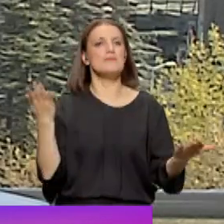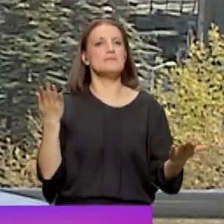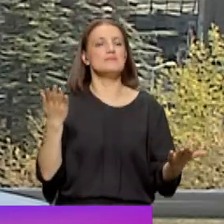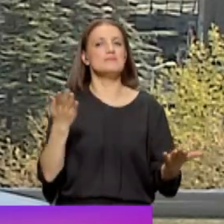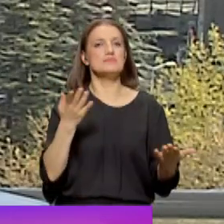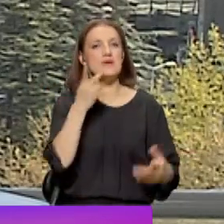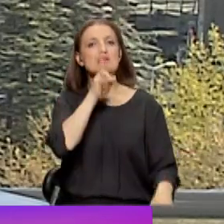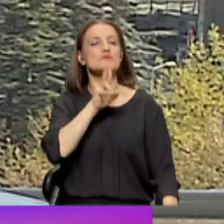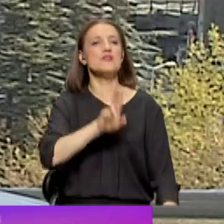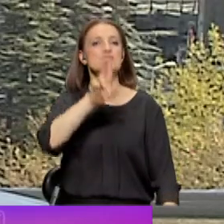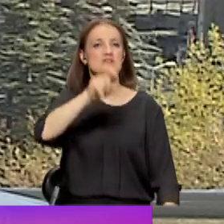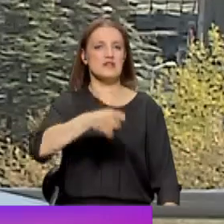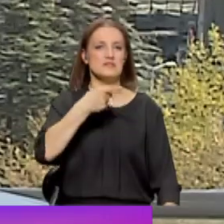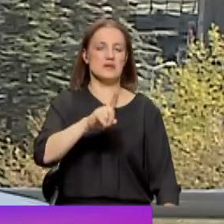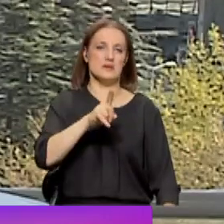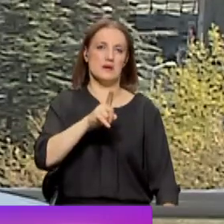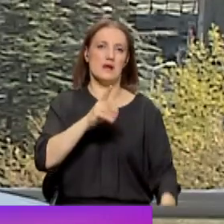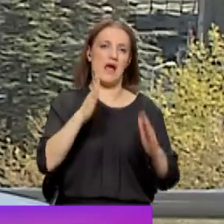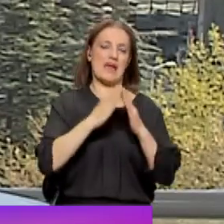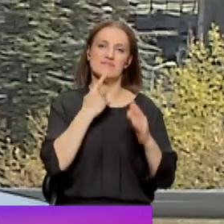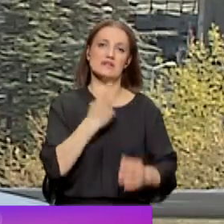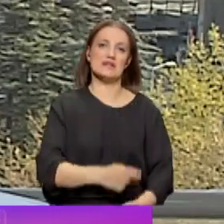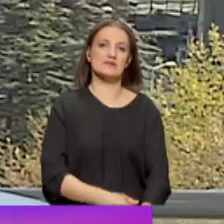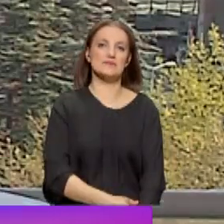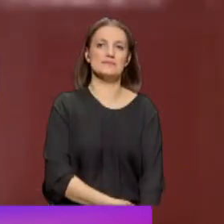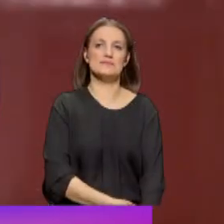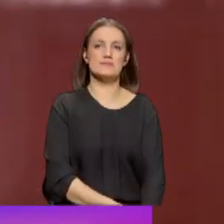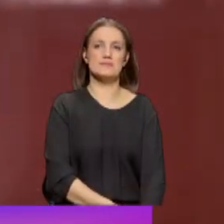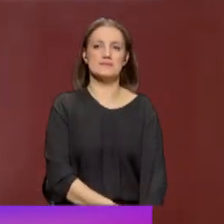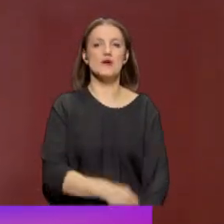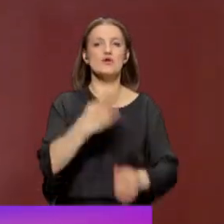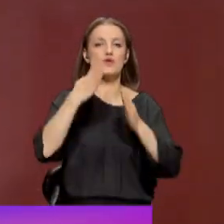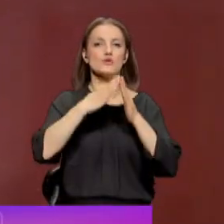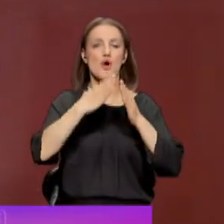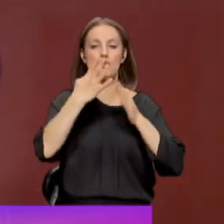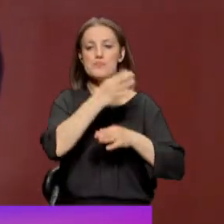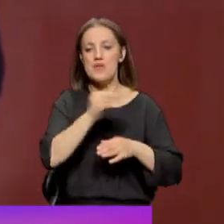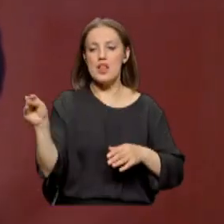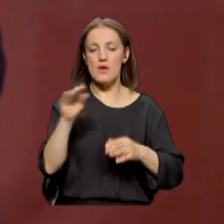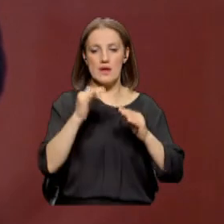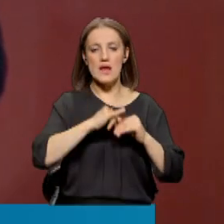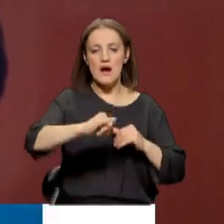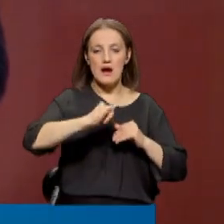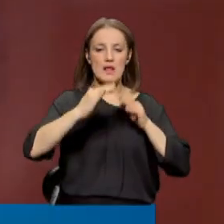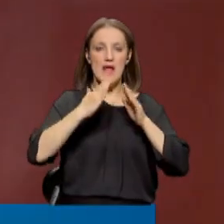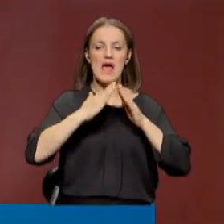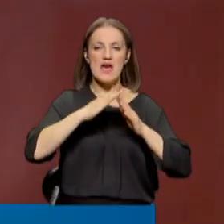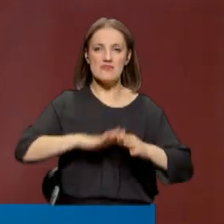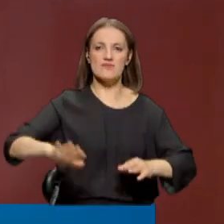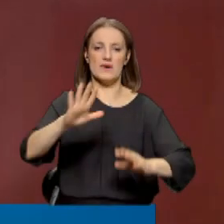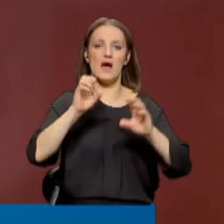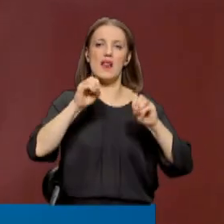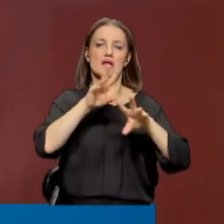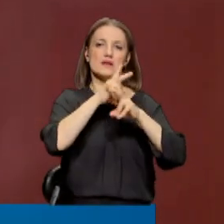gibi 278 bin hane dediler. 4 milyona yakın abonenin elektriği kesildi.